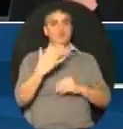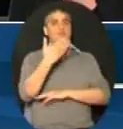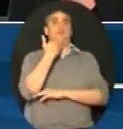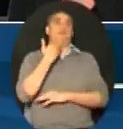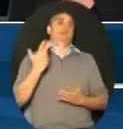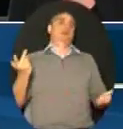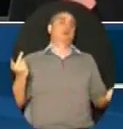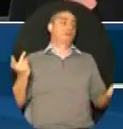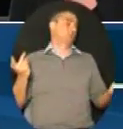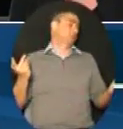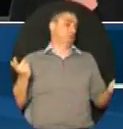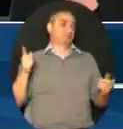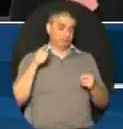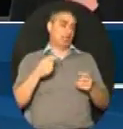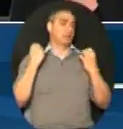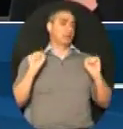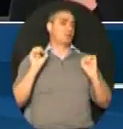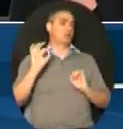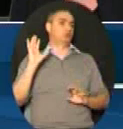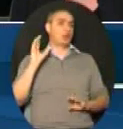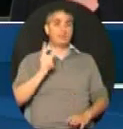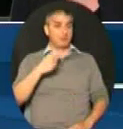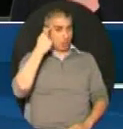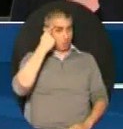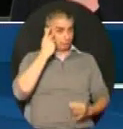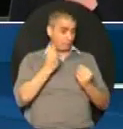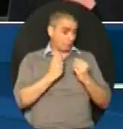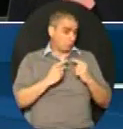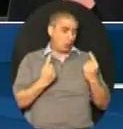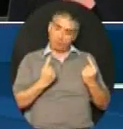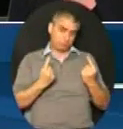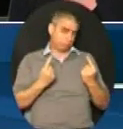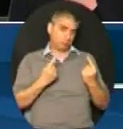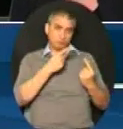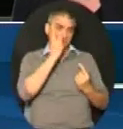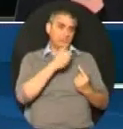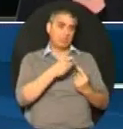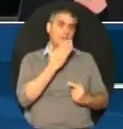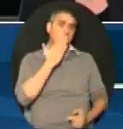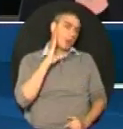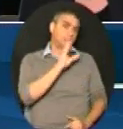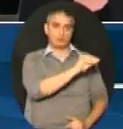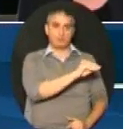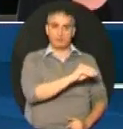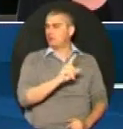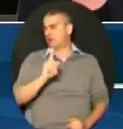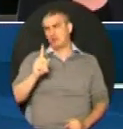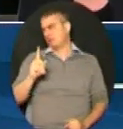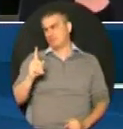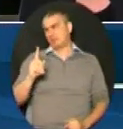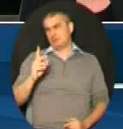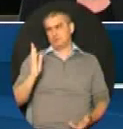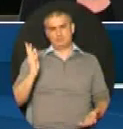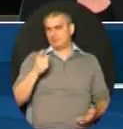ישראל, וזאת הדמוקרטיה שלו. זאת אומרת, מי שחושב אחרת, הוא בכלל צריך לסתום לו את הפה. לא, הוא שענן, הגדרתי